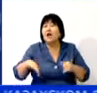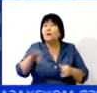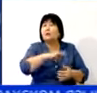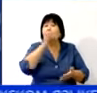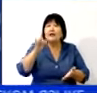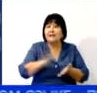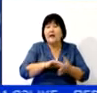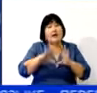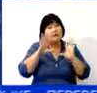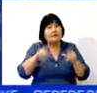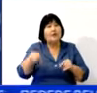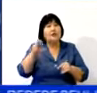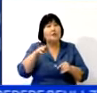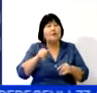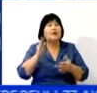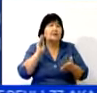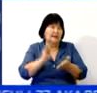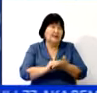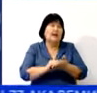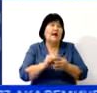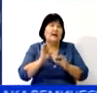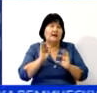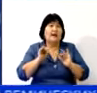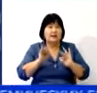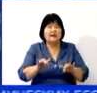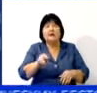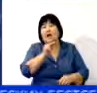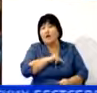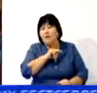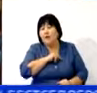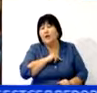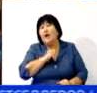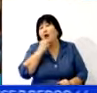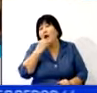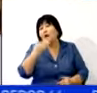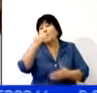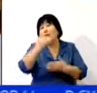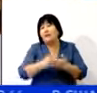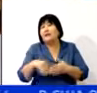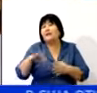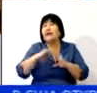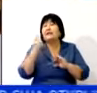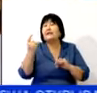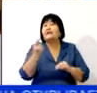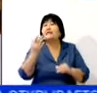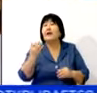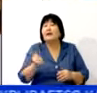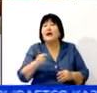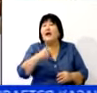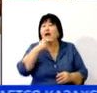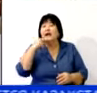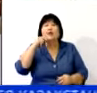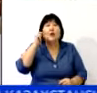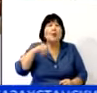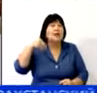центра. В целом депутаты дали положительную оценку проделанной работе. Хорошие показатели в сельском хозяйстве. В Россию,